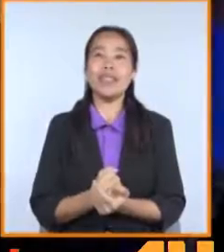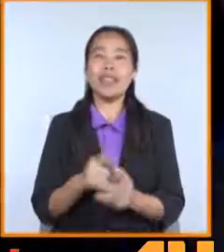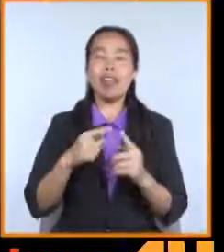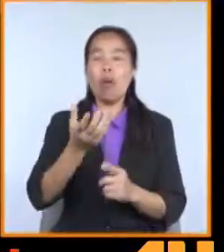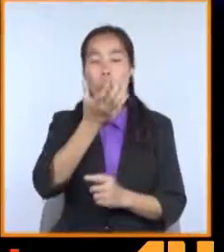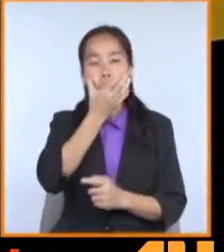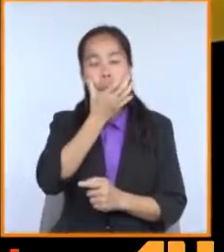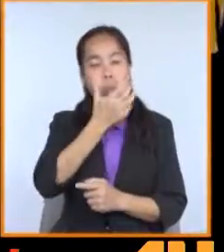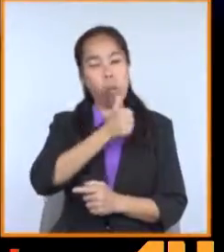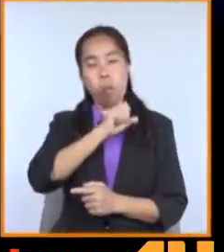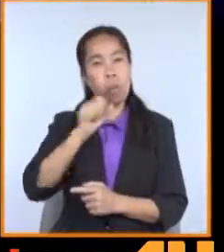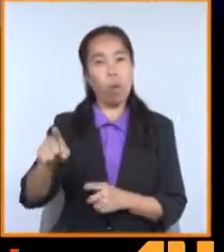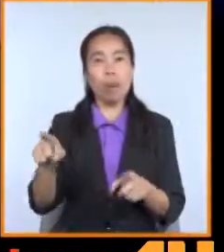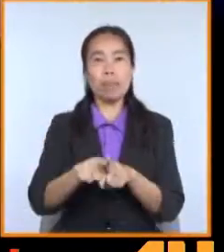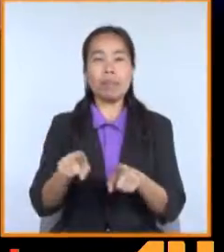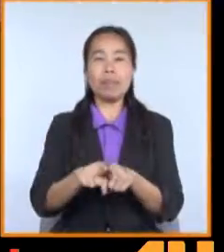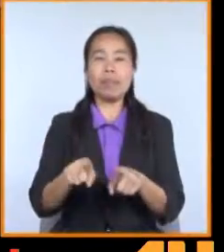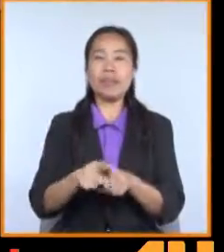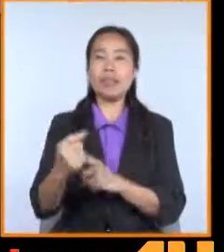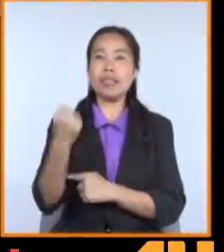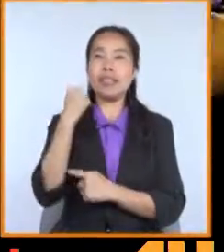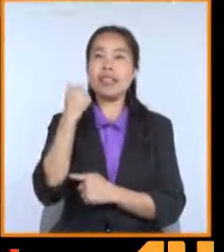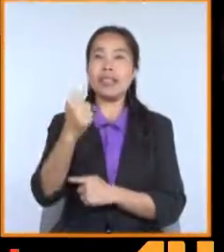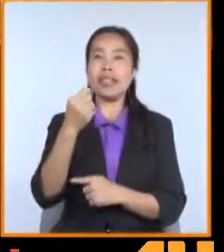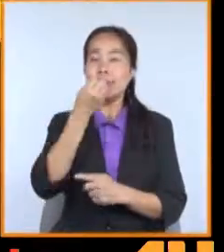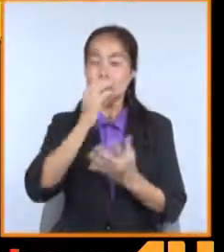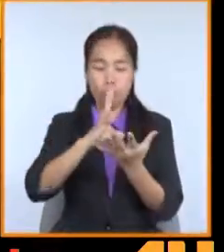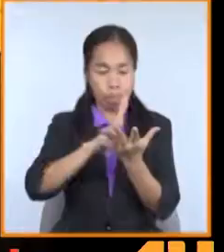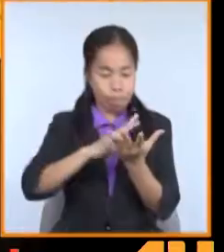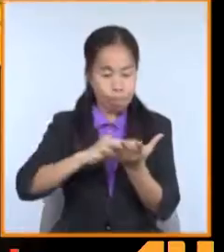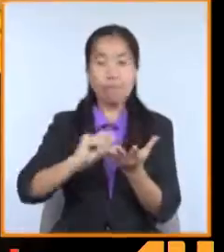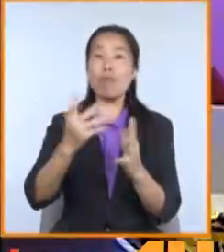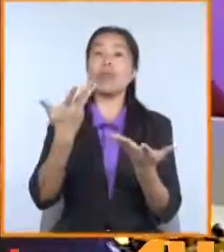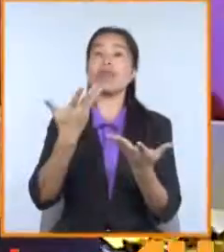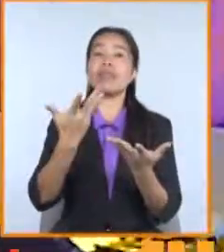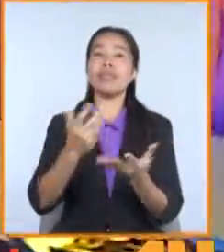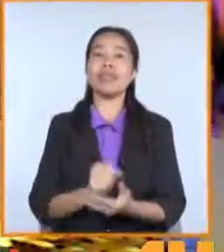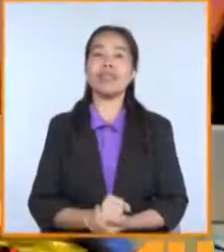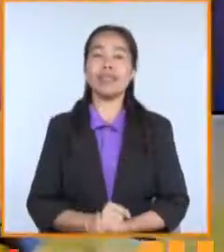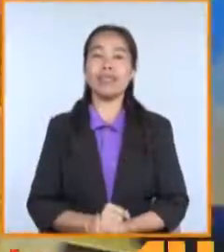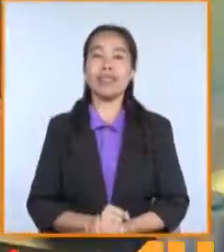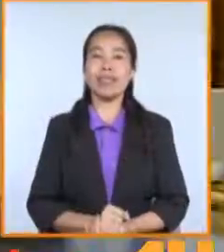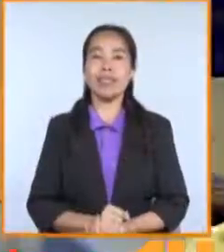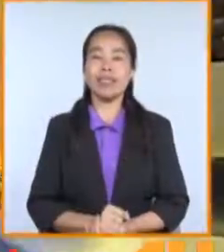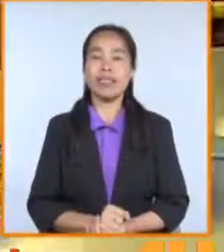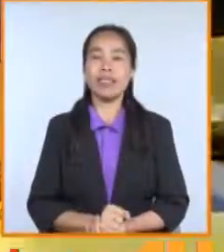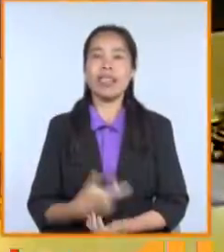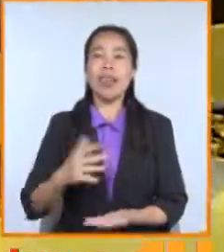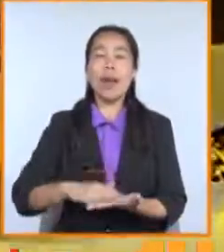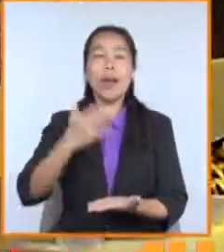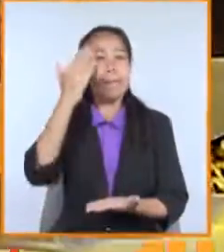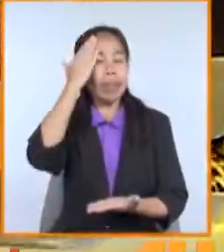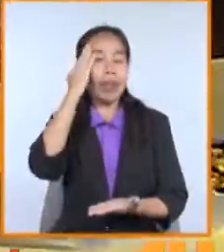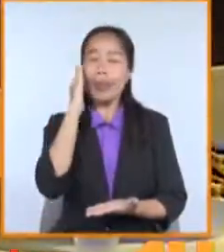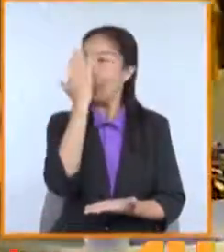จุไม่แพ้กับผู้เข้าแข่งขันรายอื่นเลยนะคะสำหรับในอำเภอก็ทานหมดเกลี้ยงเลยหมดชามเลยค่ะ แม่เห็นท่านหยิบผ้าเช็ดหน้าขึ้นมาซับหน้าท่